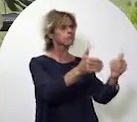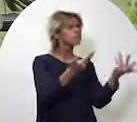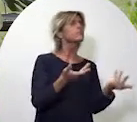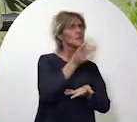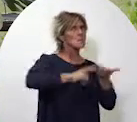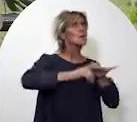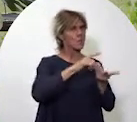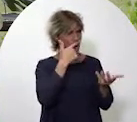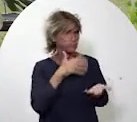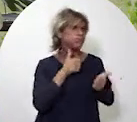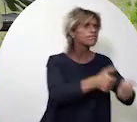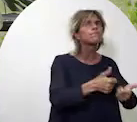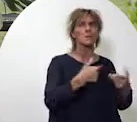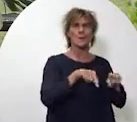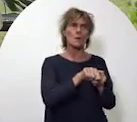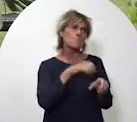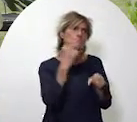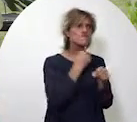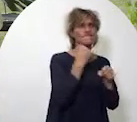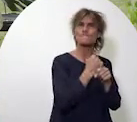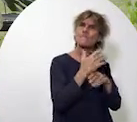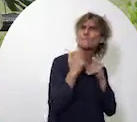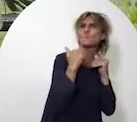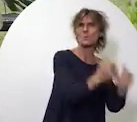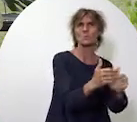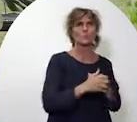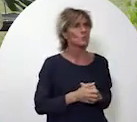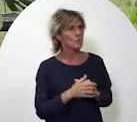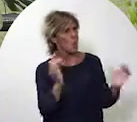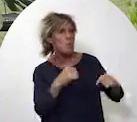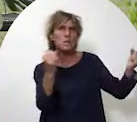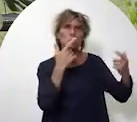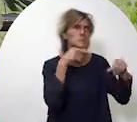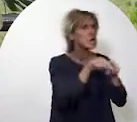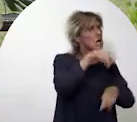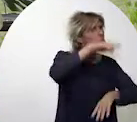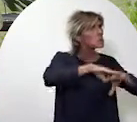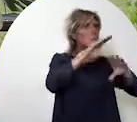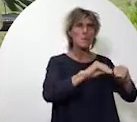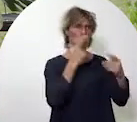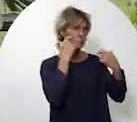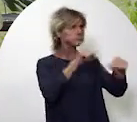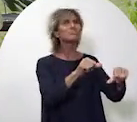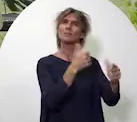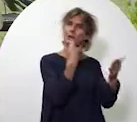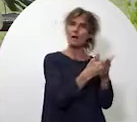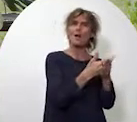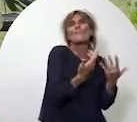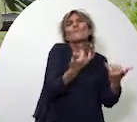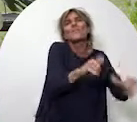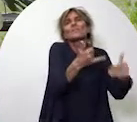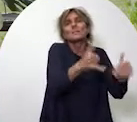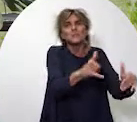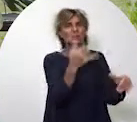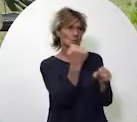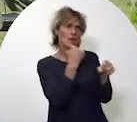département a déjà fait beaucoup en allant bien au-delà de ses compétences mais les résultats sur le terrain sur la même si